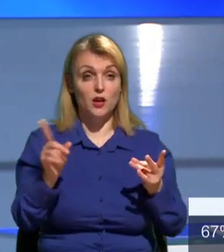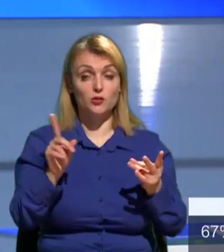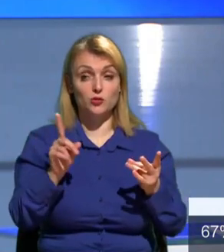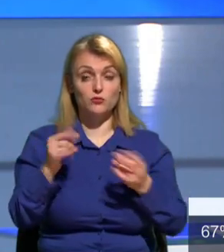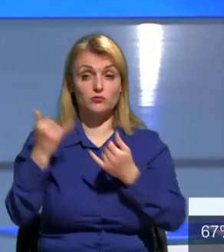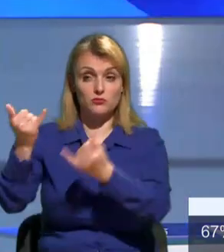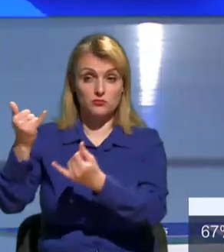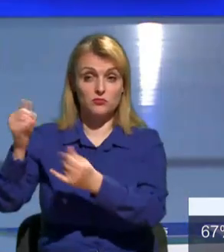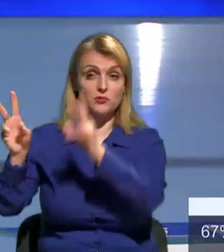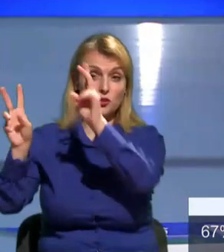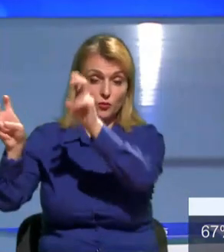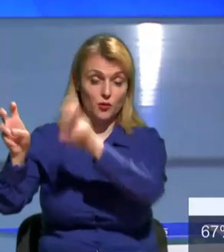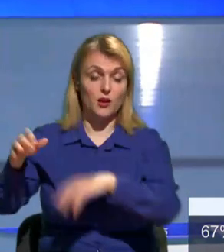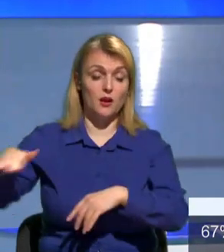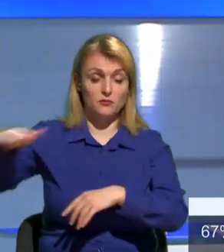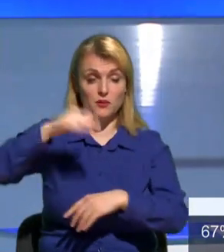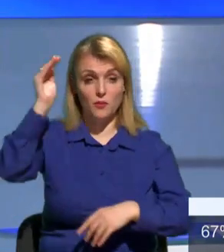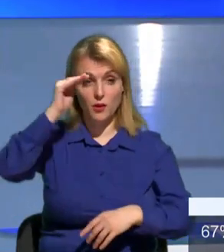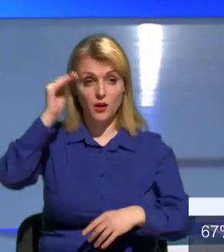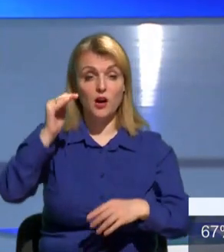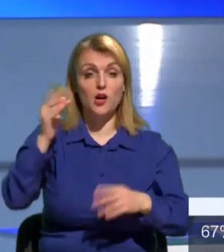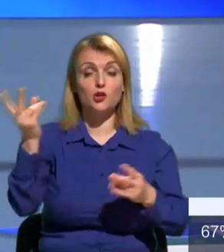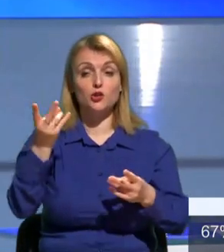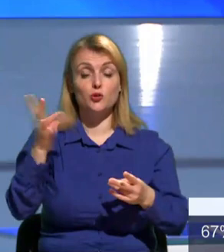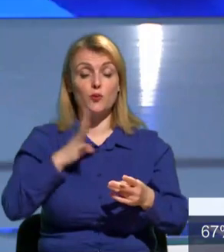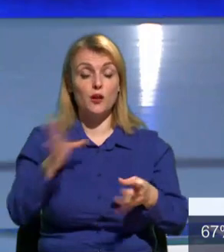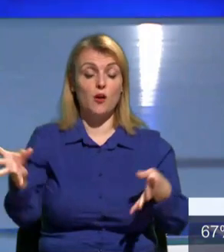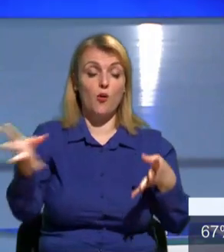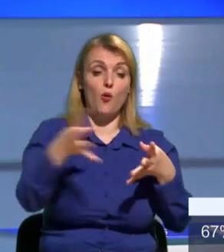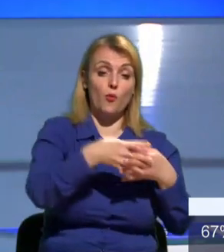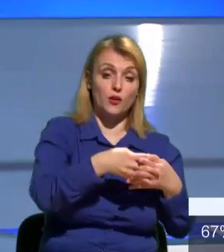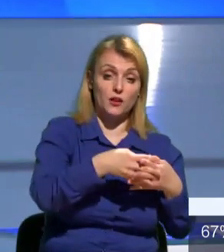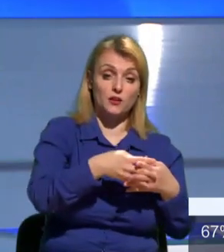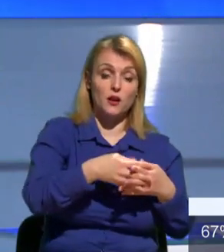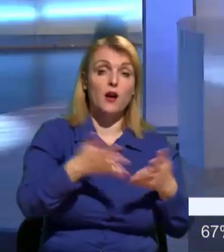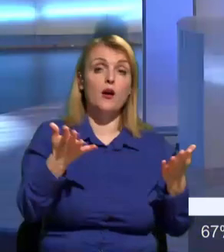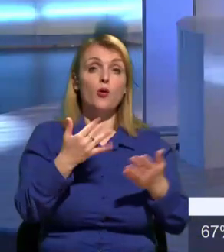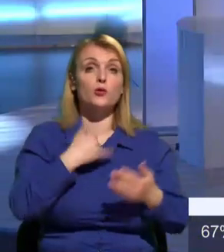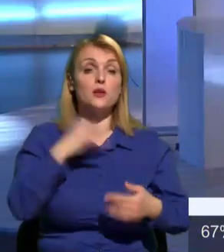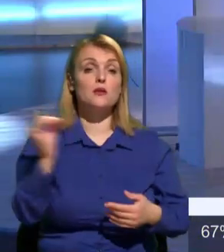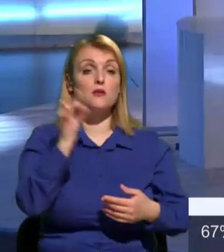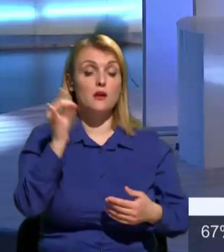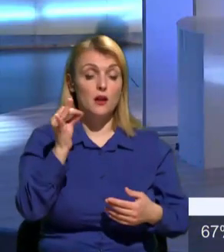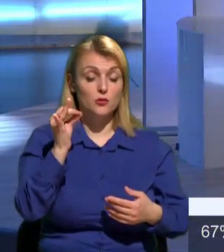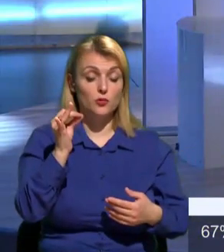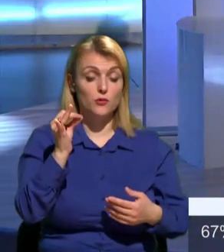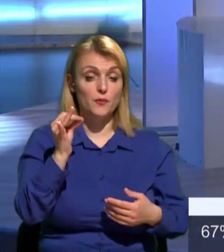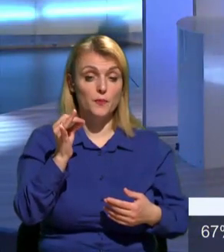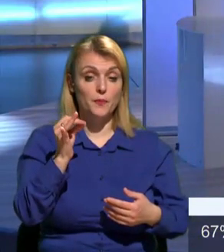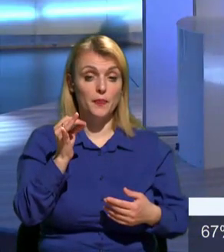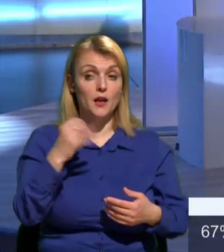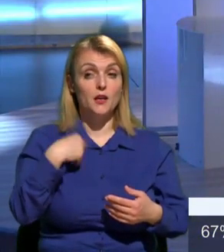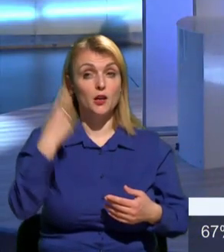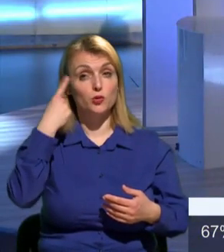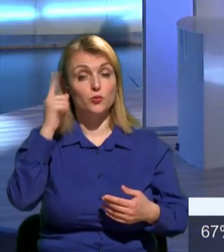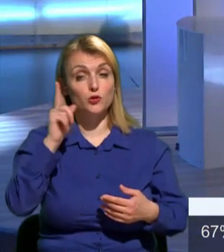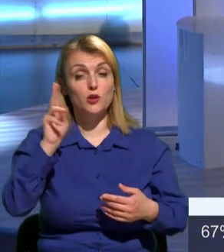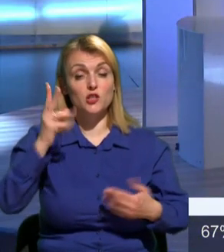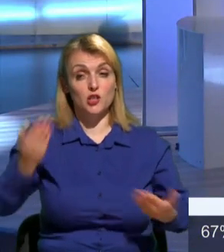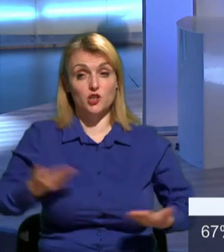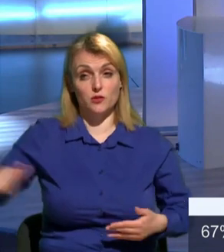transnistreană, dar parte componentă a Republicii Moldova. Care este interesul comun? Eu cred că cei din stânga Nistrului